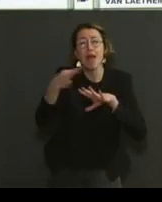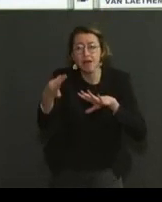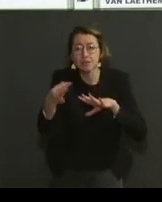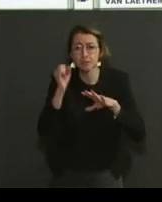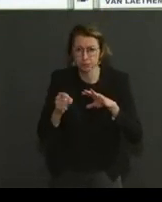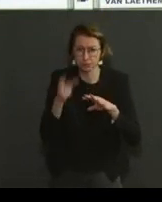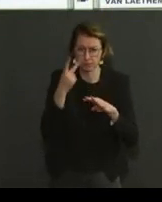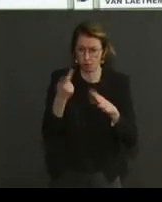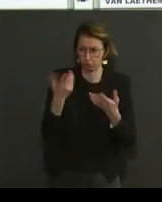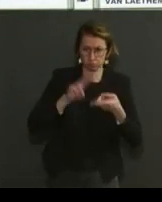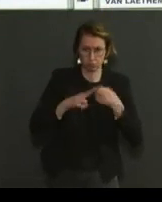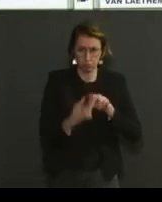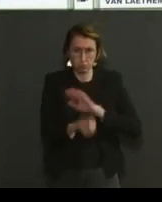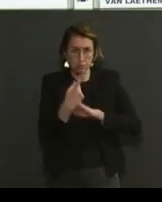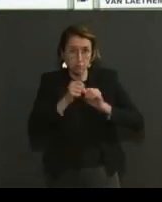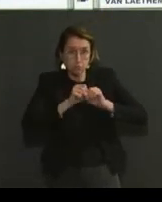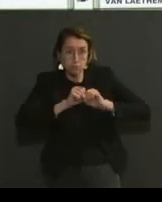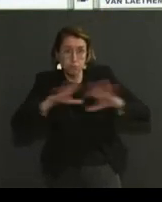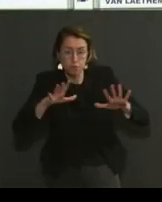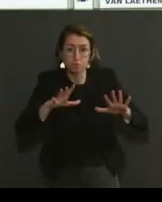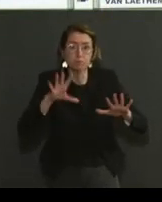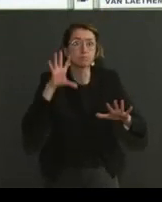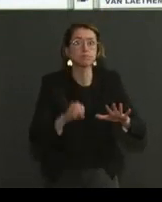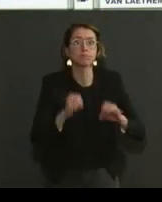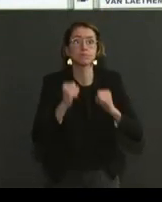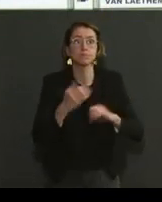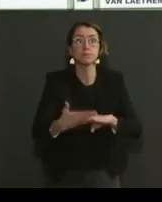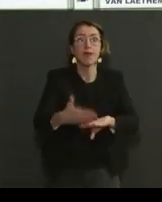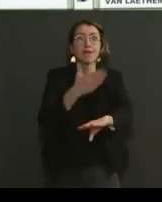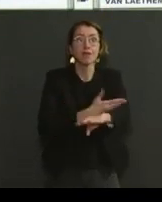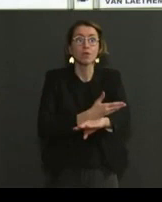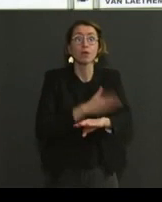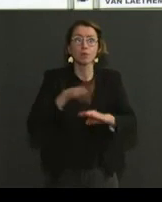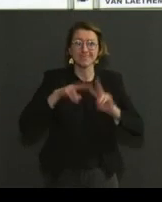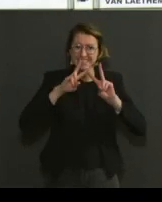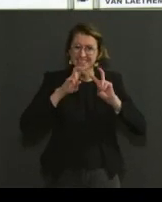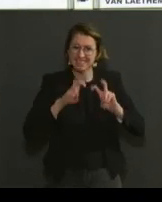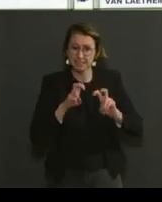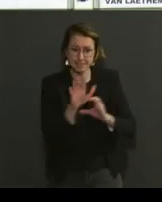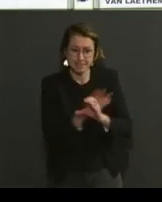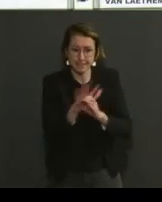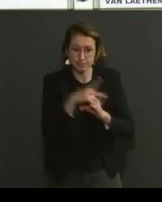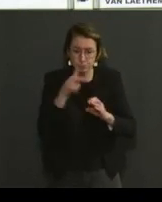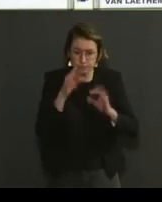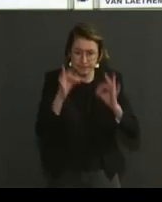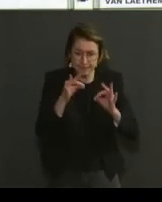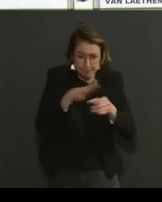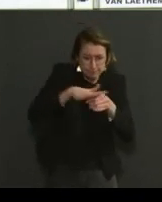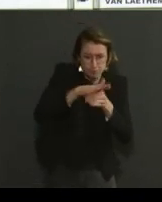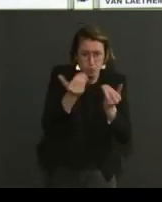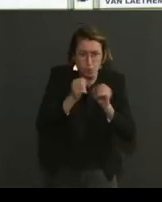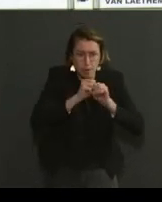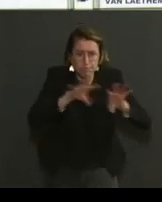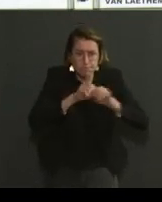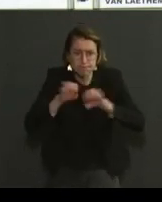virale qu'il faut alors investiguer de manière plus attentive, par exemple par un testing plus fréquent dans la zone en question.